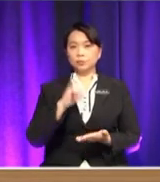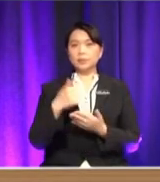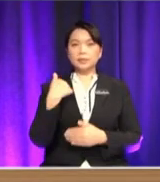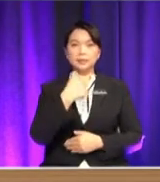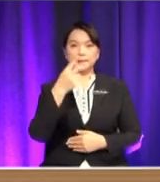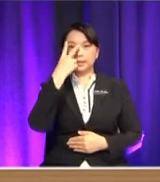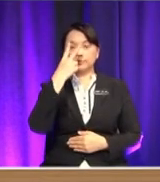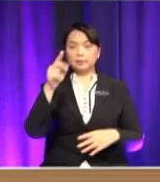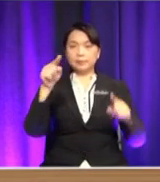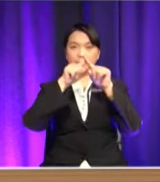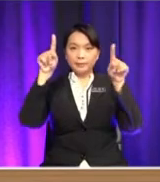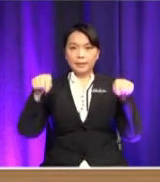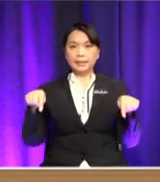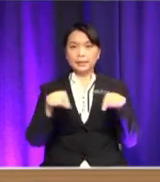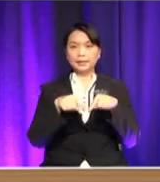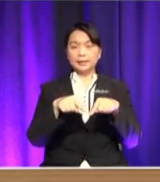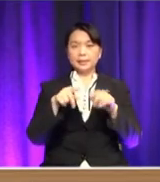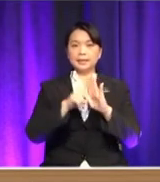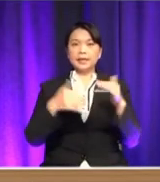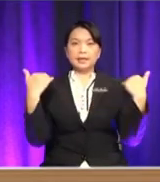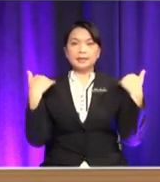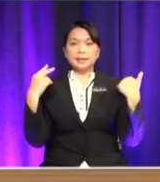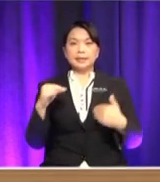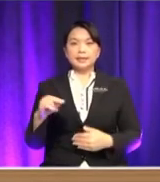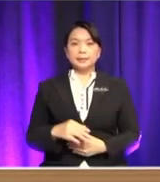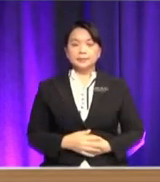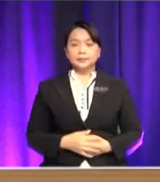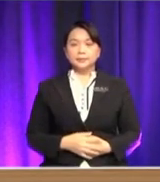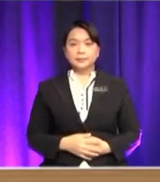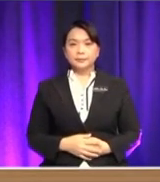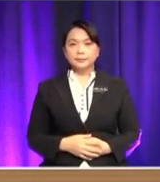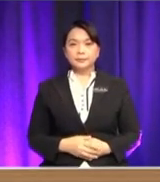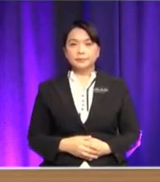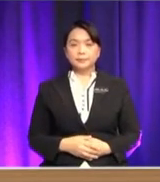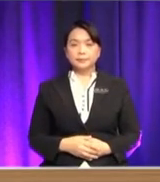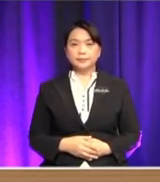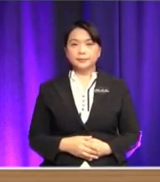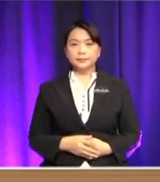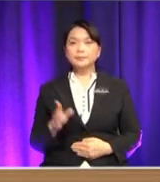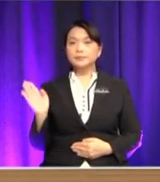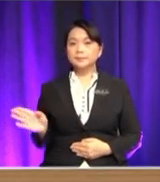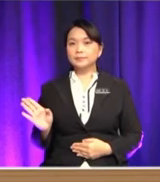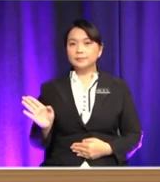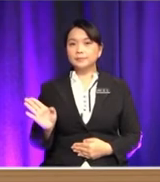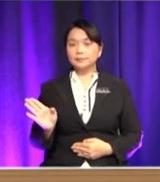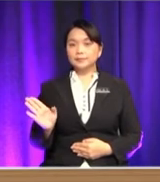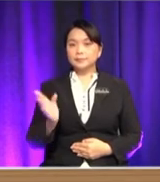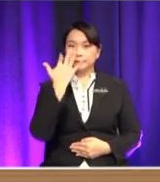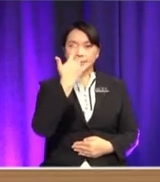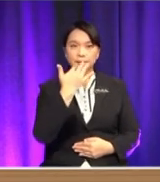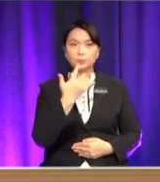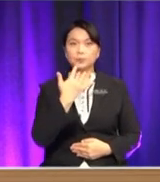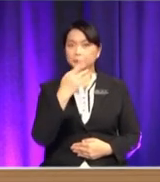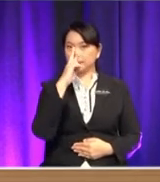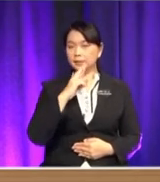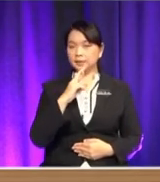pelan dia kita Tego Dia pengen keadaan prank pake yang seterusnya Ah nih nunggu cantik warna merah